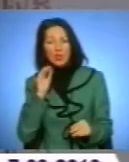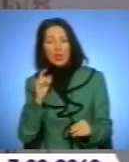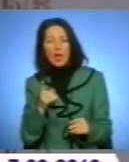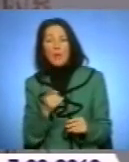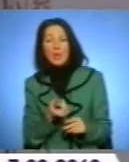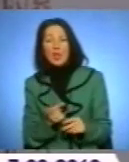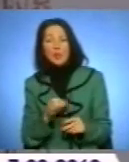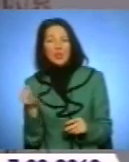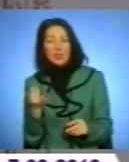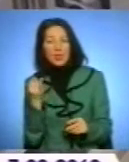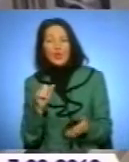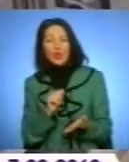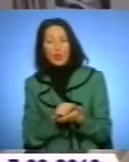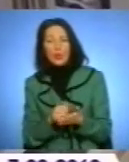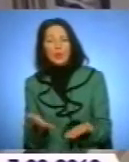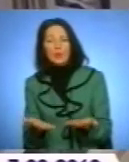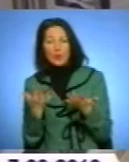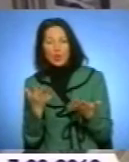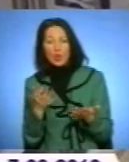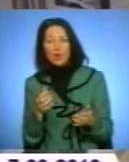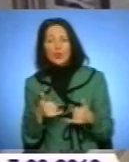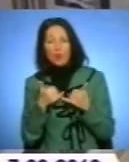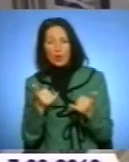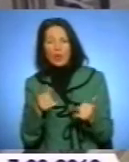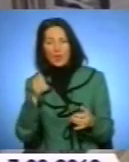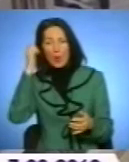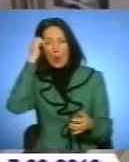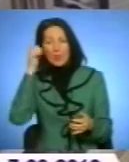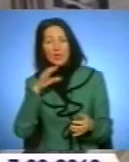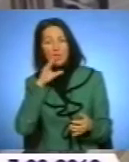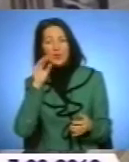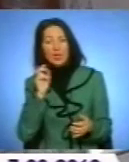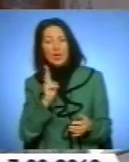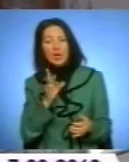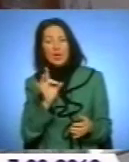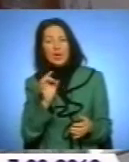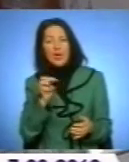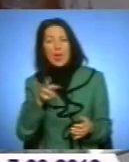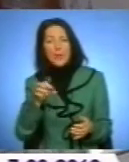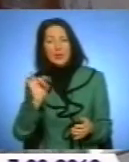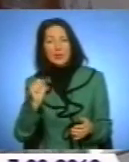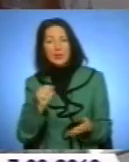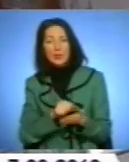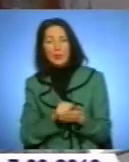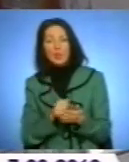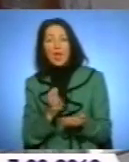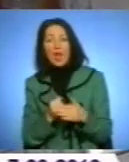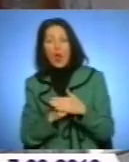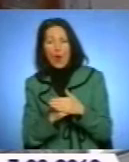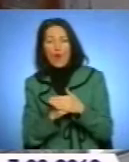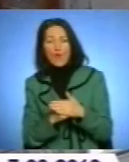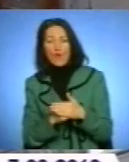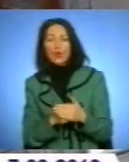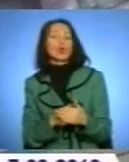документи висвітлюють вшанування пам'яті Шевченка на Кременеччині. Зокрема, це матеріали із фонду «Кременецьке повітове управління